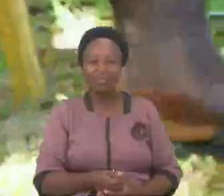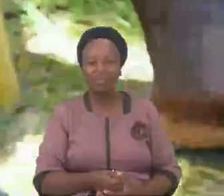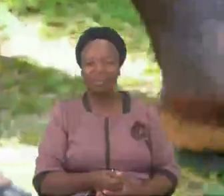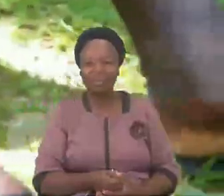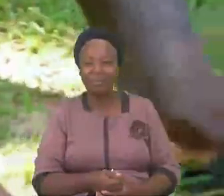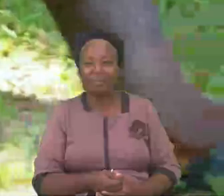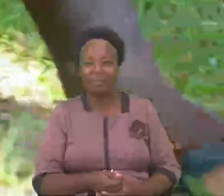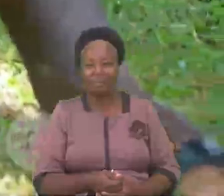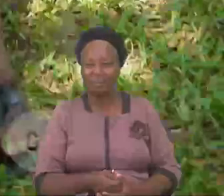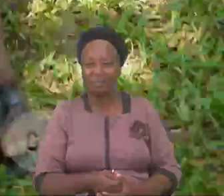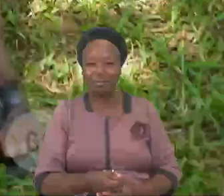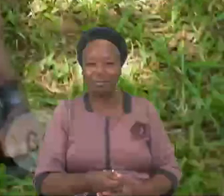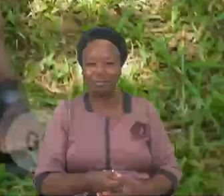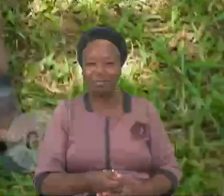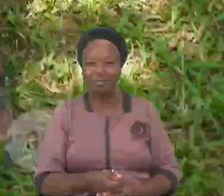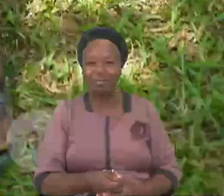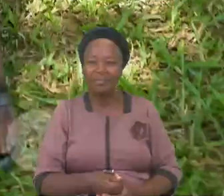J'étais une femme très énergétique.